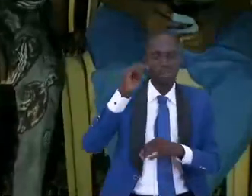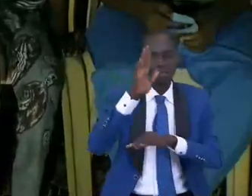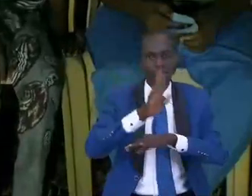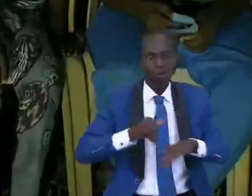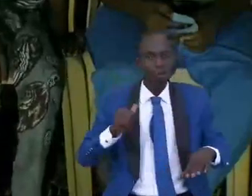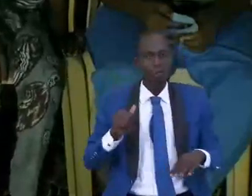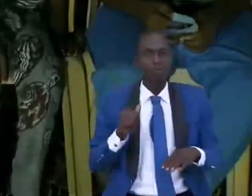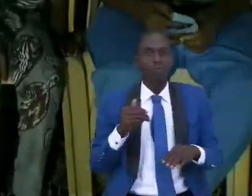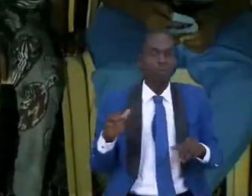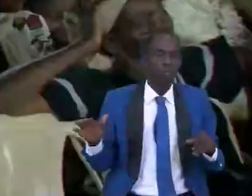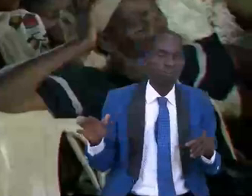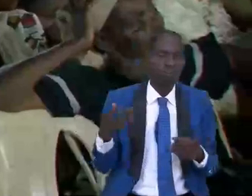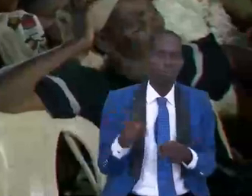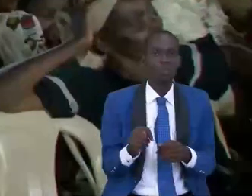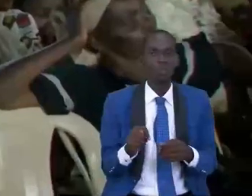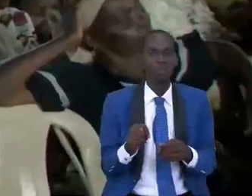l'appel,